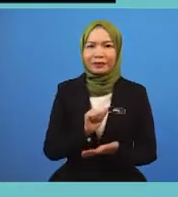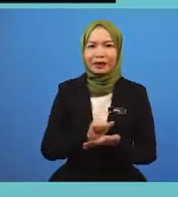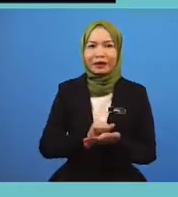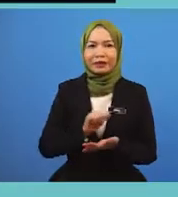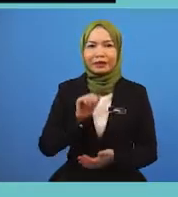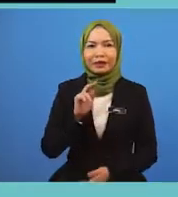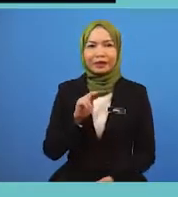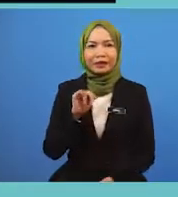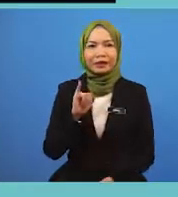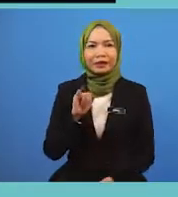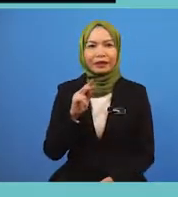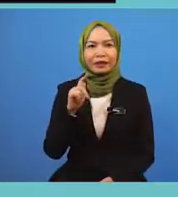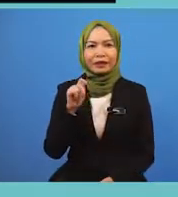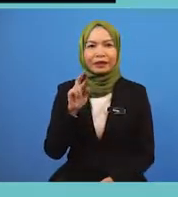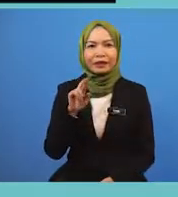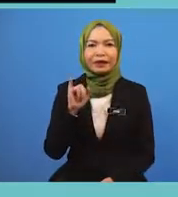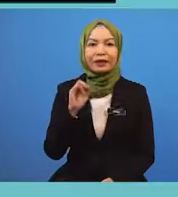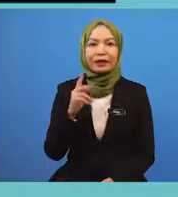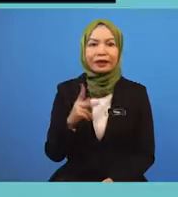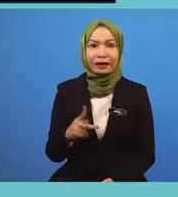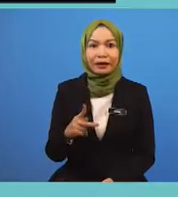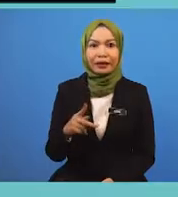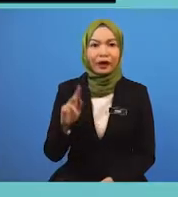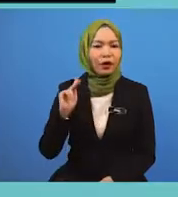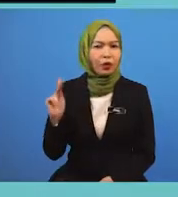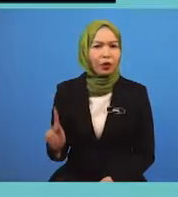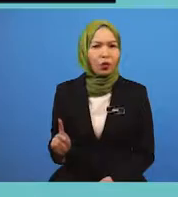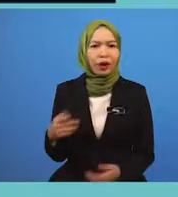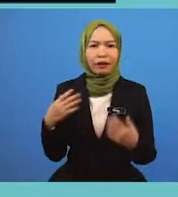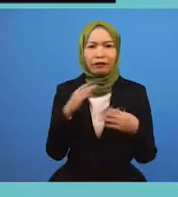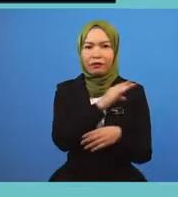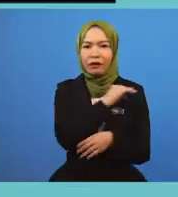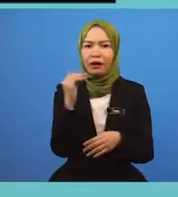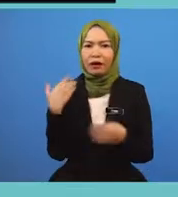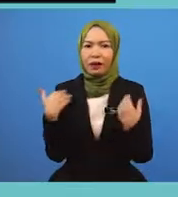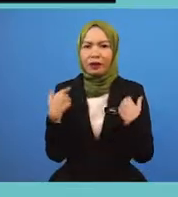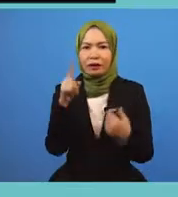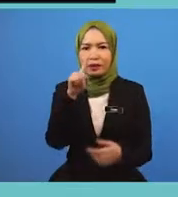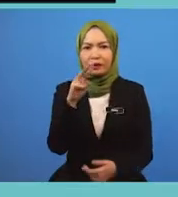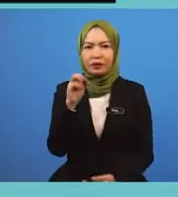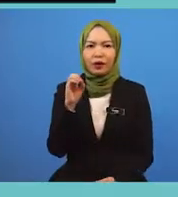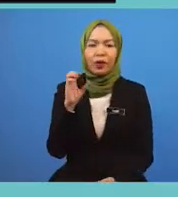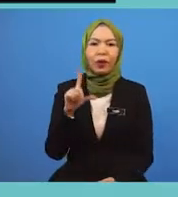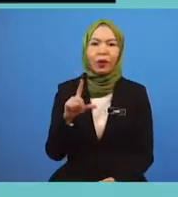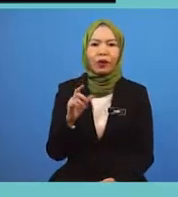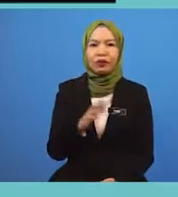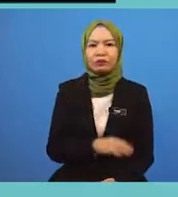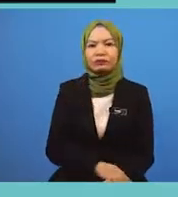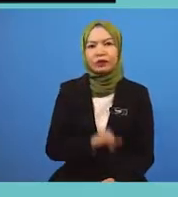nitrik merupakan asid kuat yang mempunyai 1 mol ion